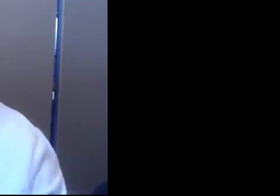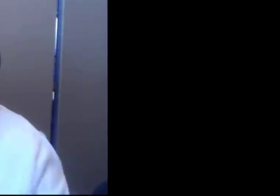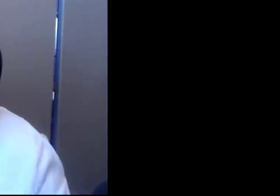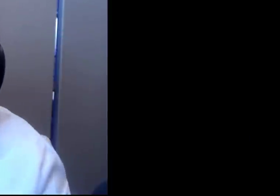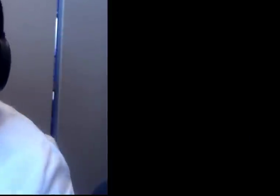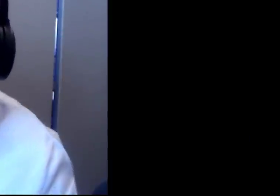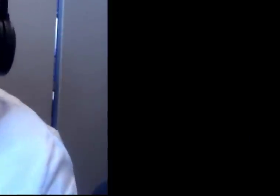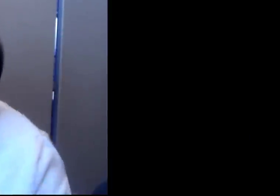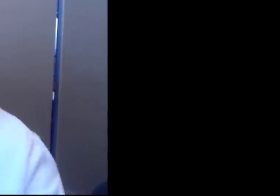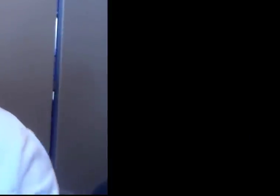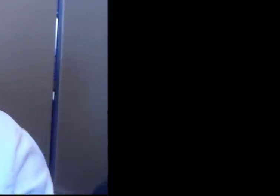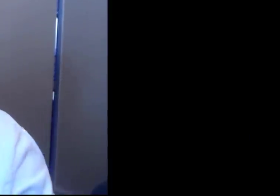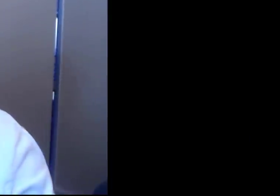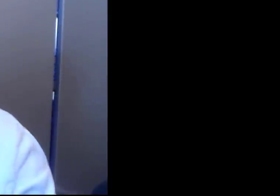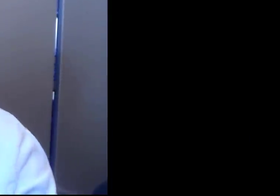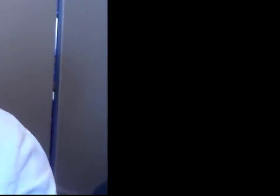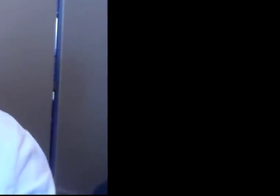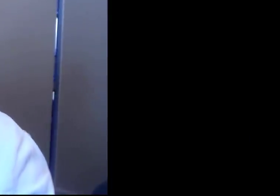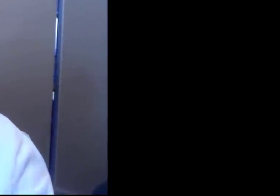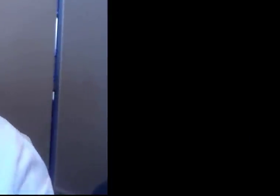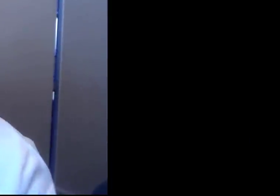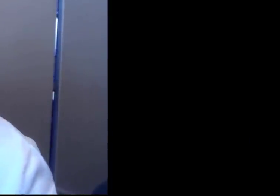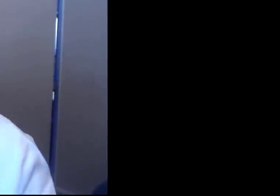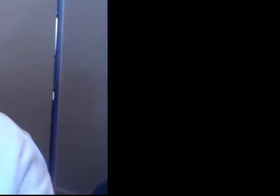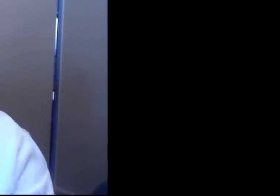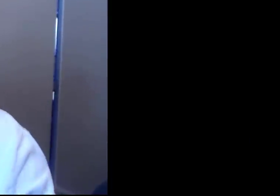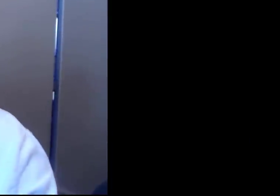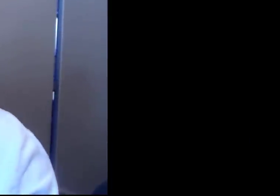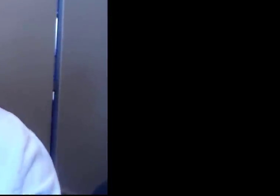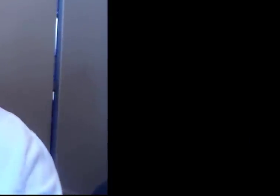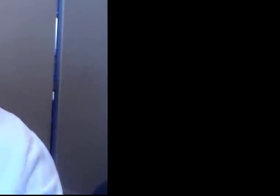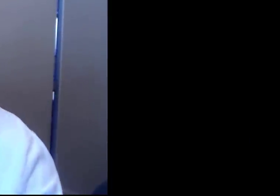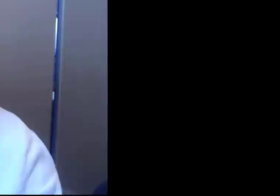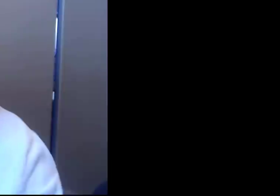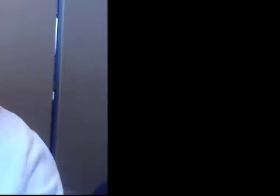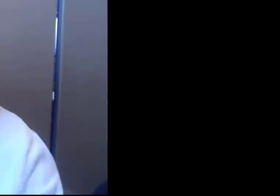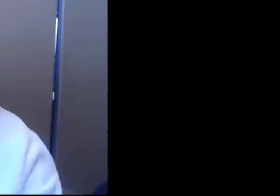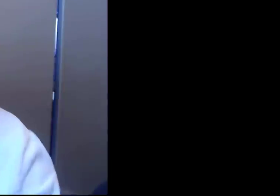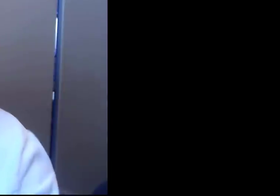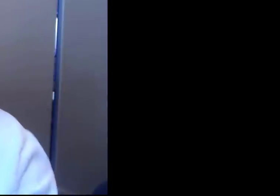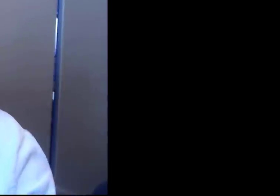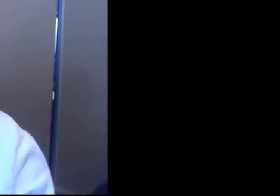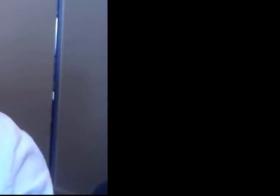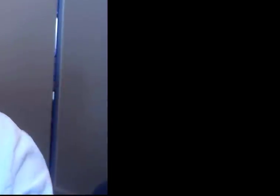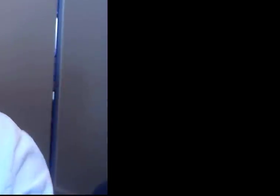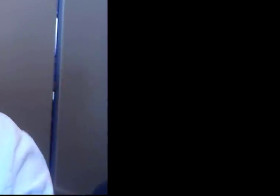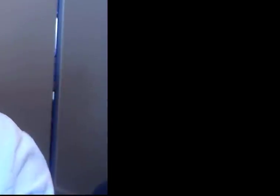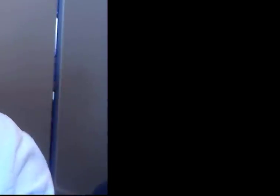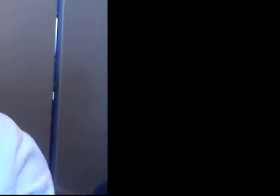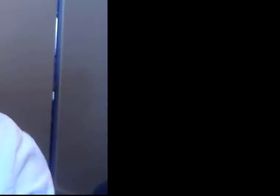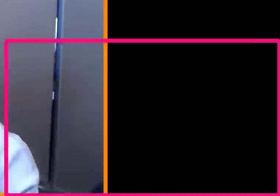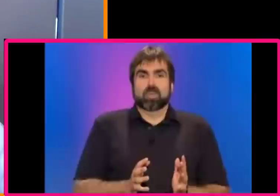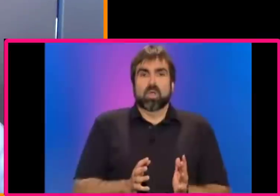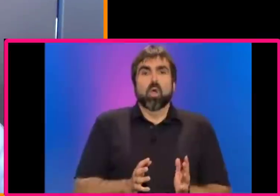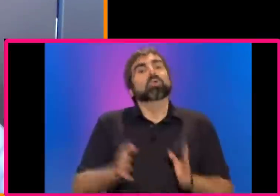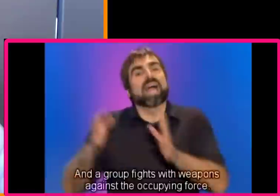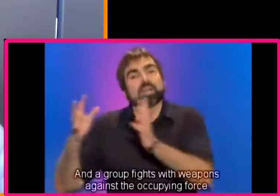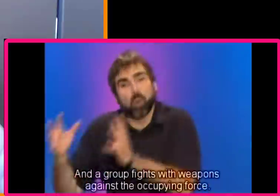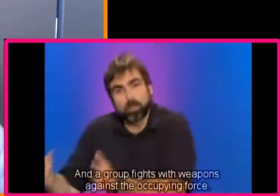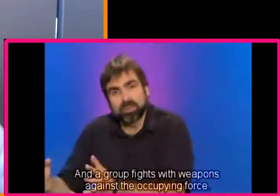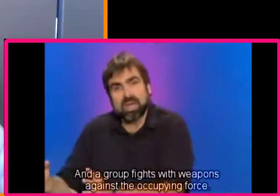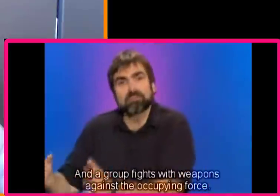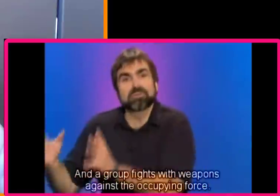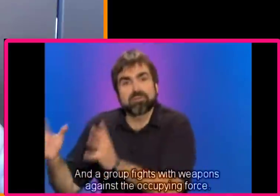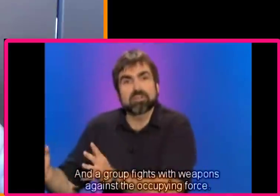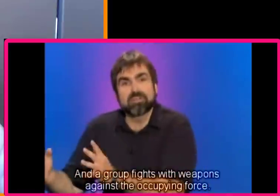iris caracol ändern wird angela mathea wann kommen buches und eine